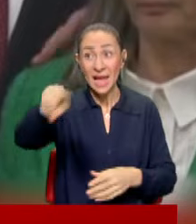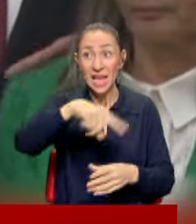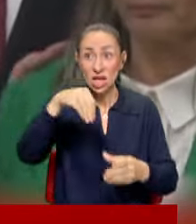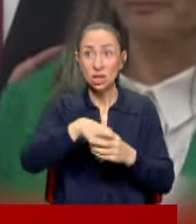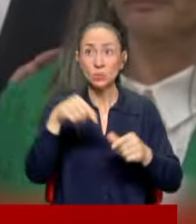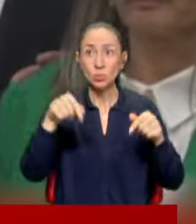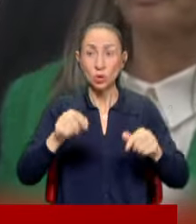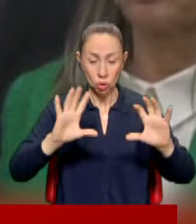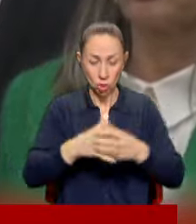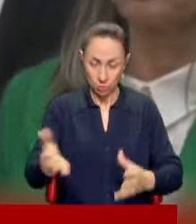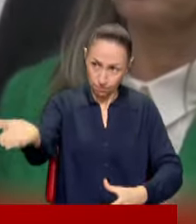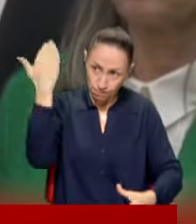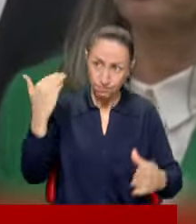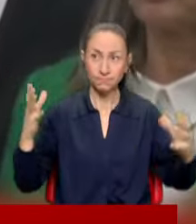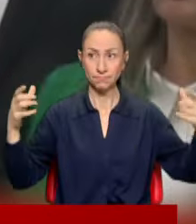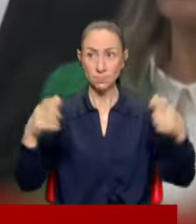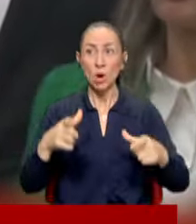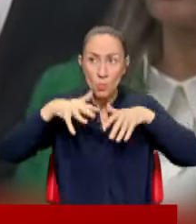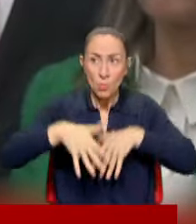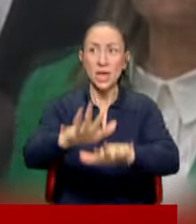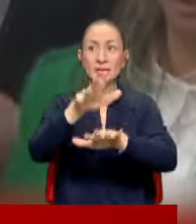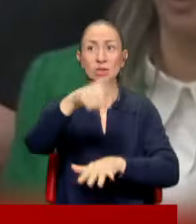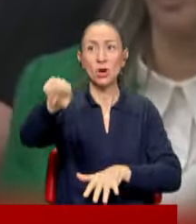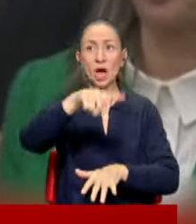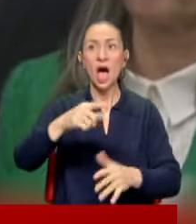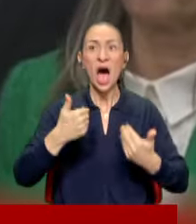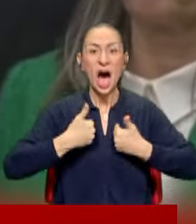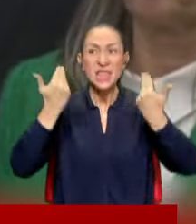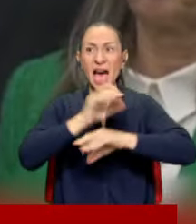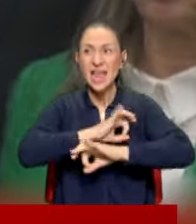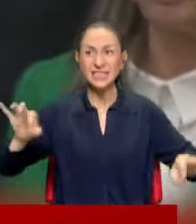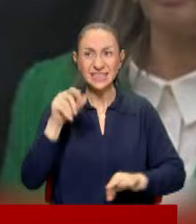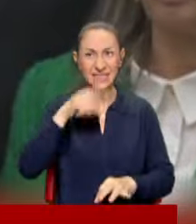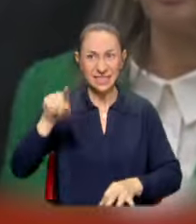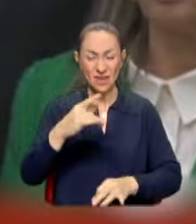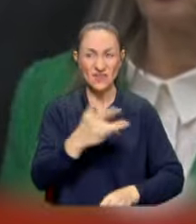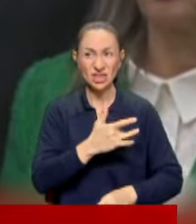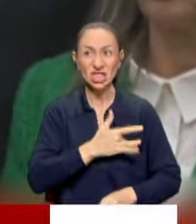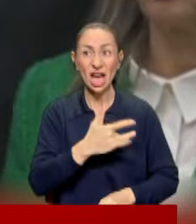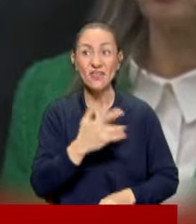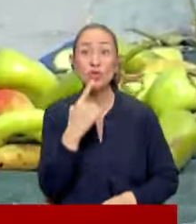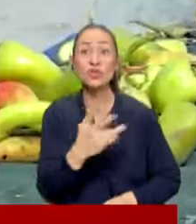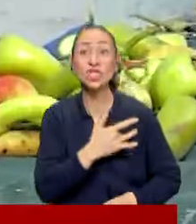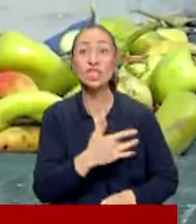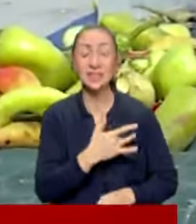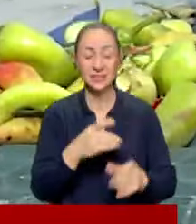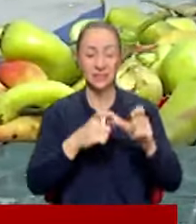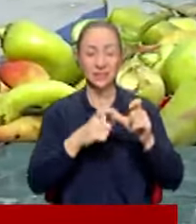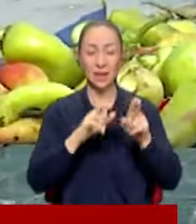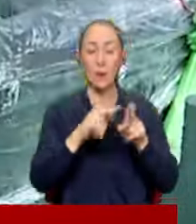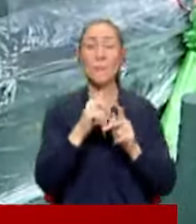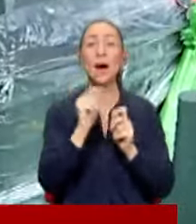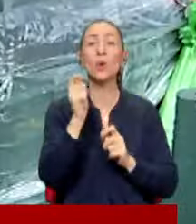için grubumu buraya çağırıyorum. Protesto ediyoruz. Adaletsiz buluyoruz. Vicdan diyoruz, vicdan. SSK ve